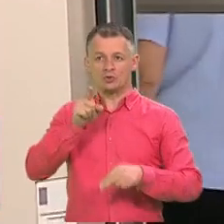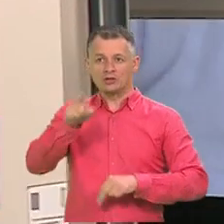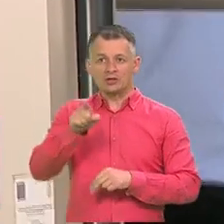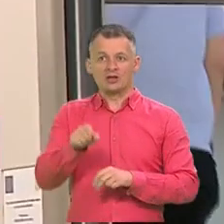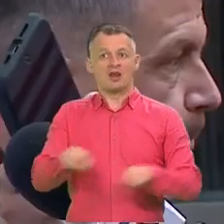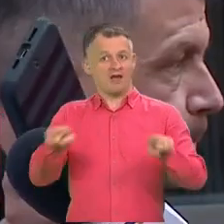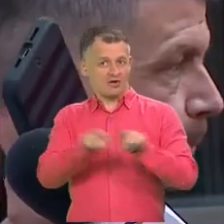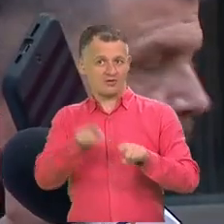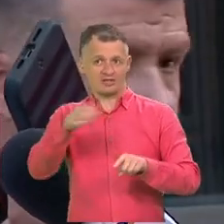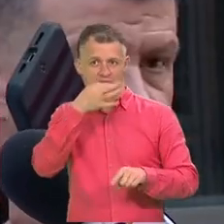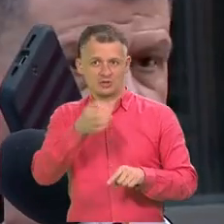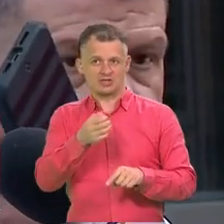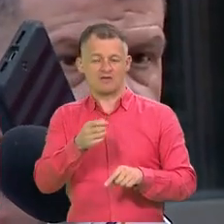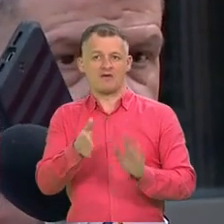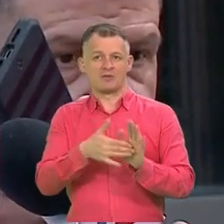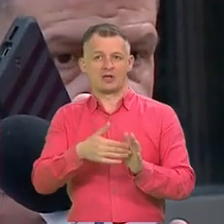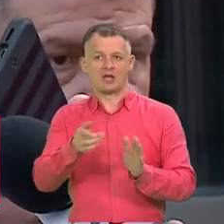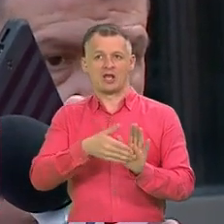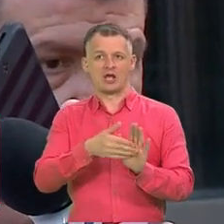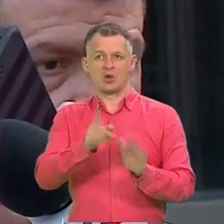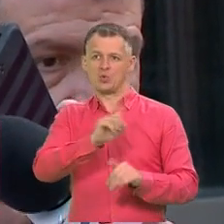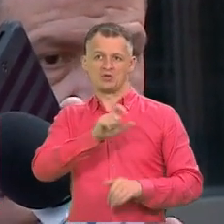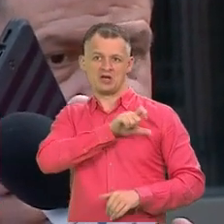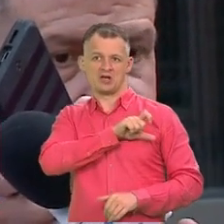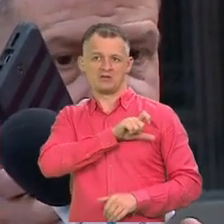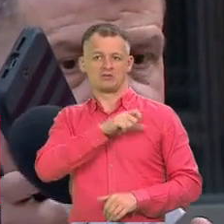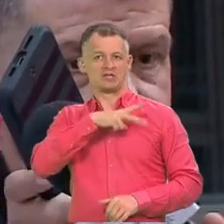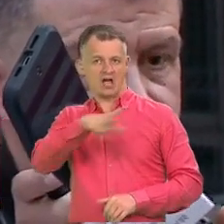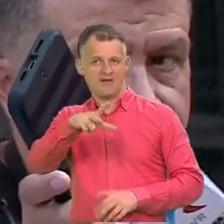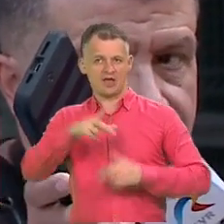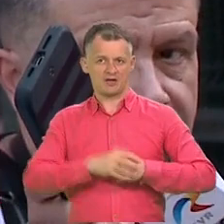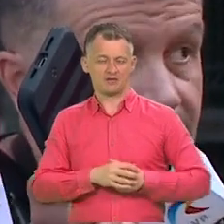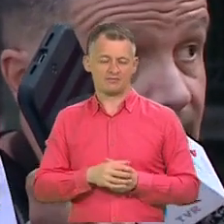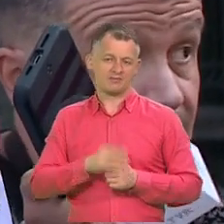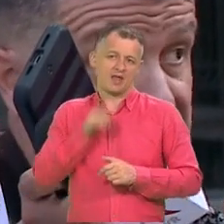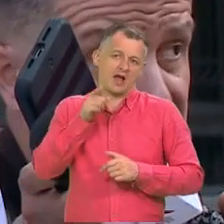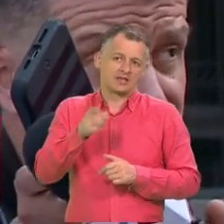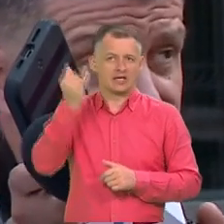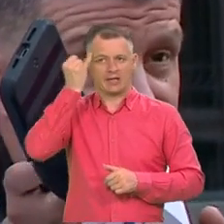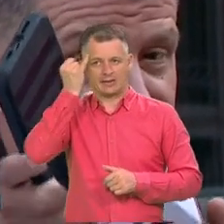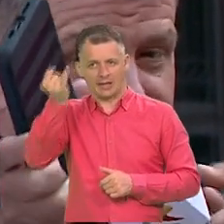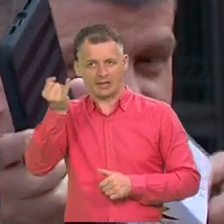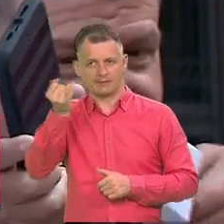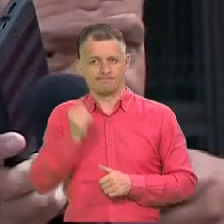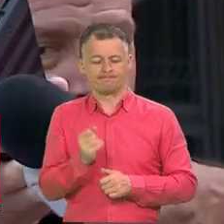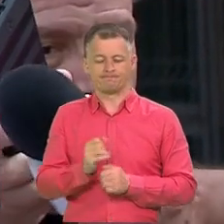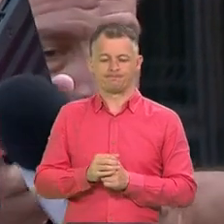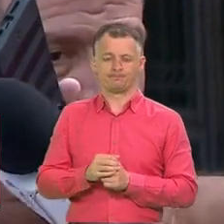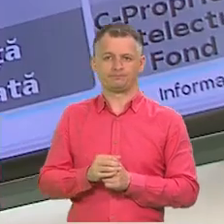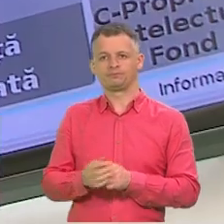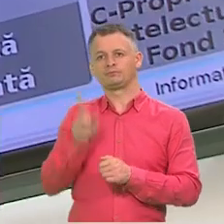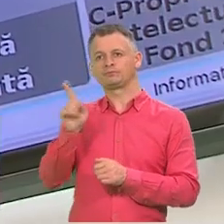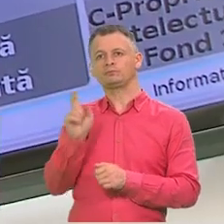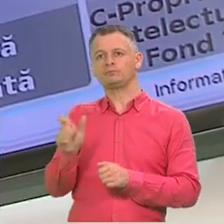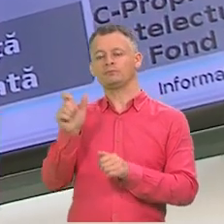mai spuneați că acuzațiile nu sunt grave. Mă rog. Asta e opinia subiectivă a apărătorului